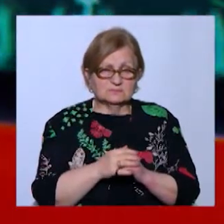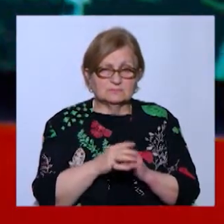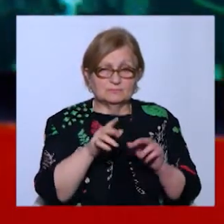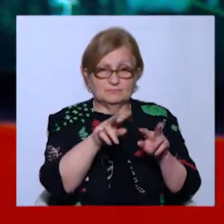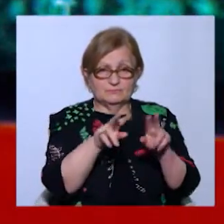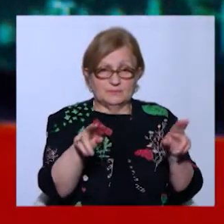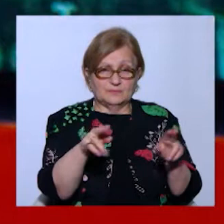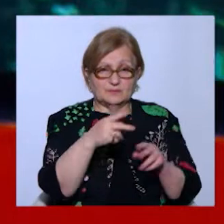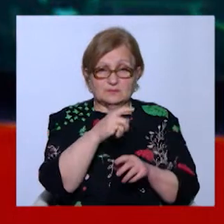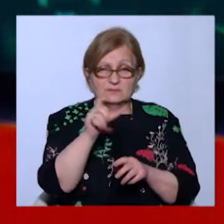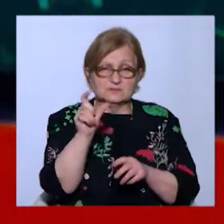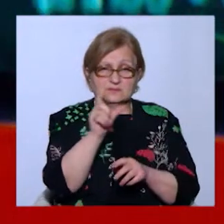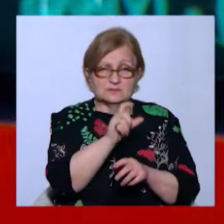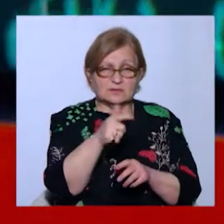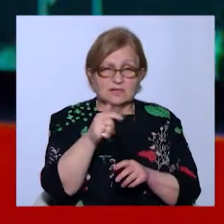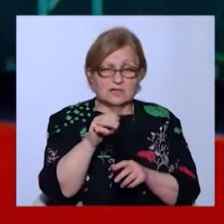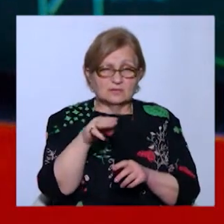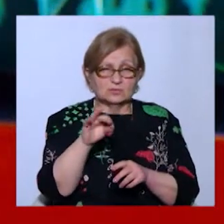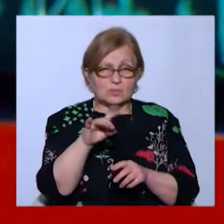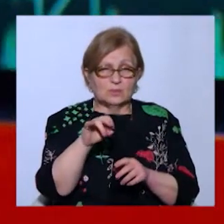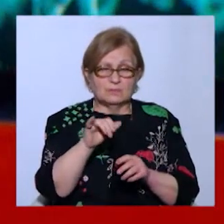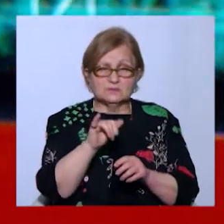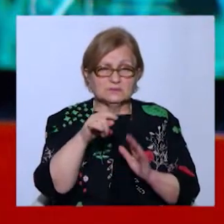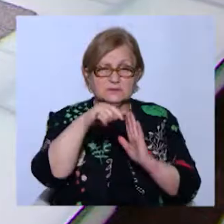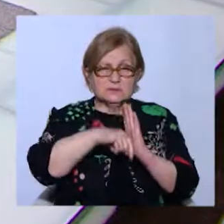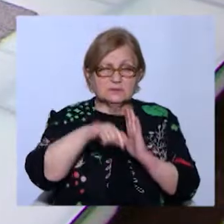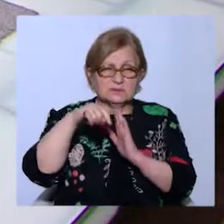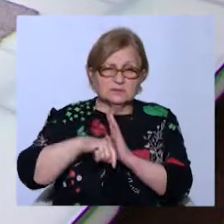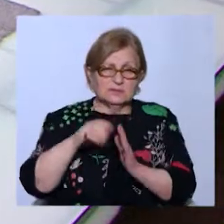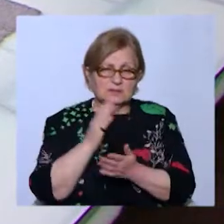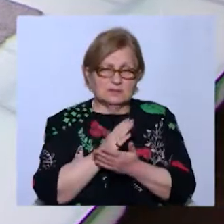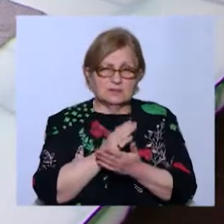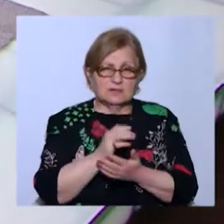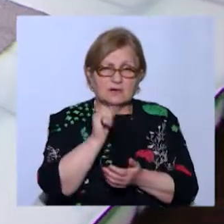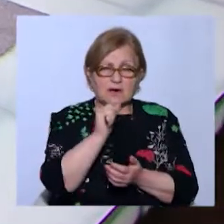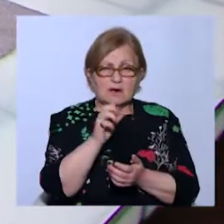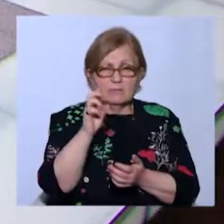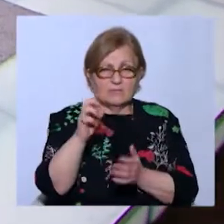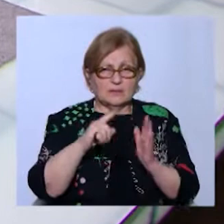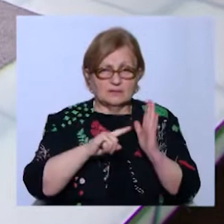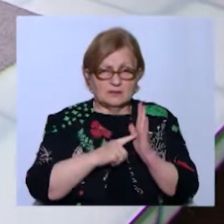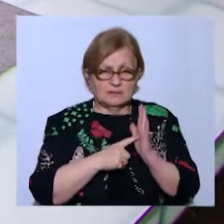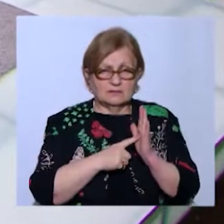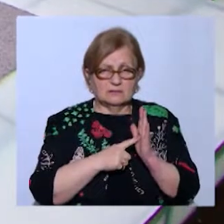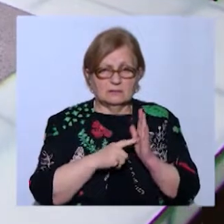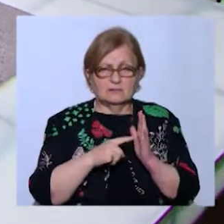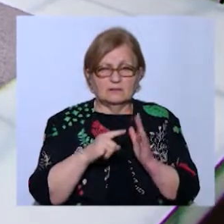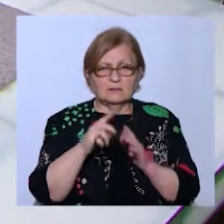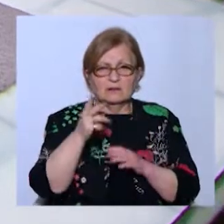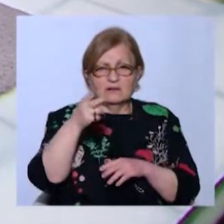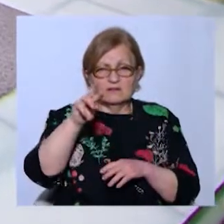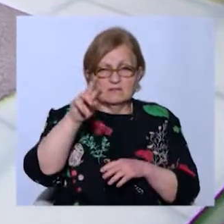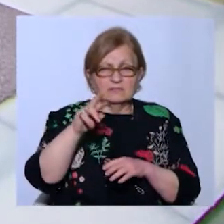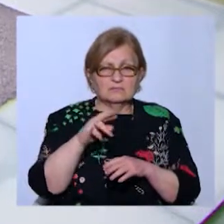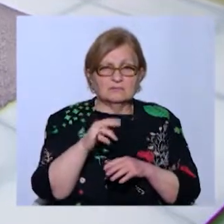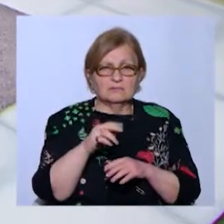განტოლებას, რომელშიც ურევია, რომლის წევრები არის a b ნამრავლი, a კვადრატი და b კვადრატი გარკვეული